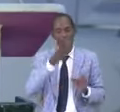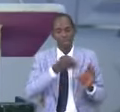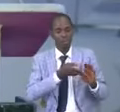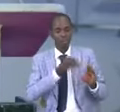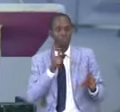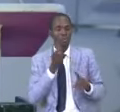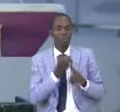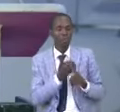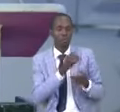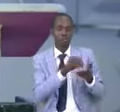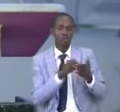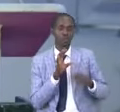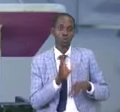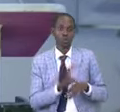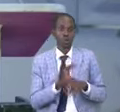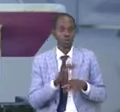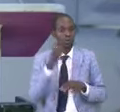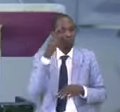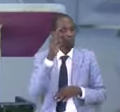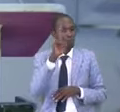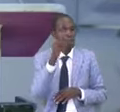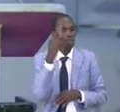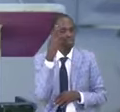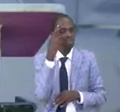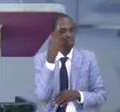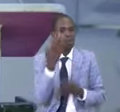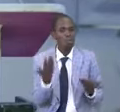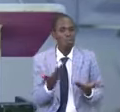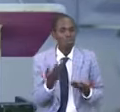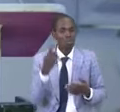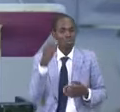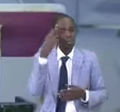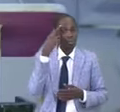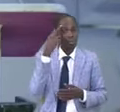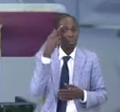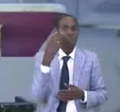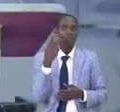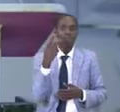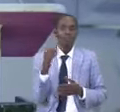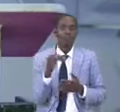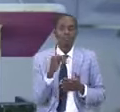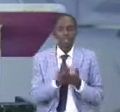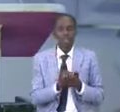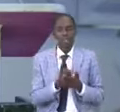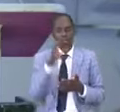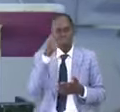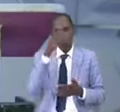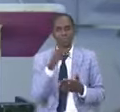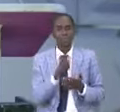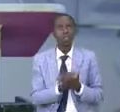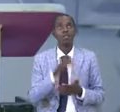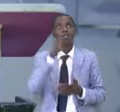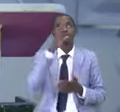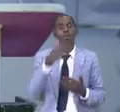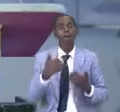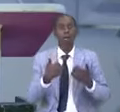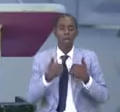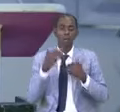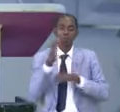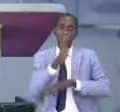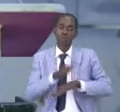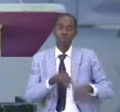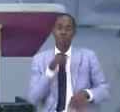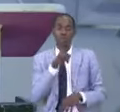et la raison c'est que Dieu l'a appelé après que la